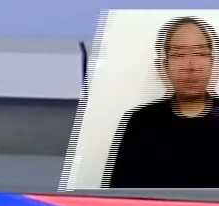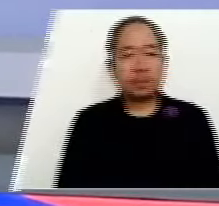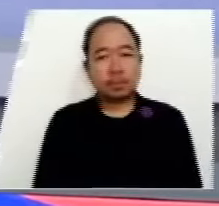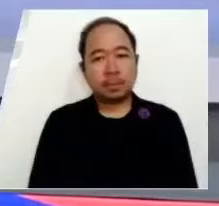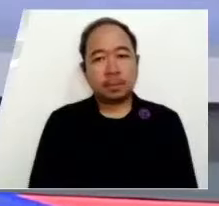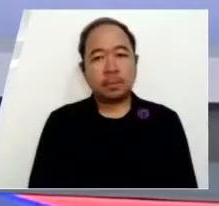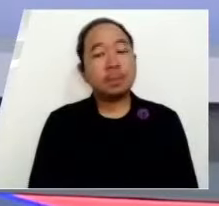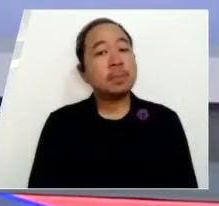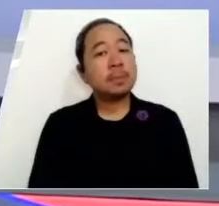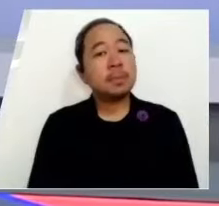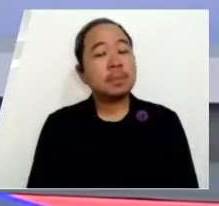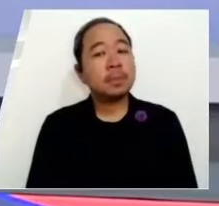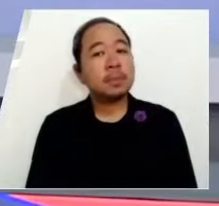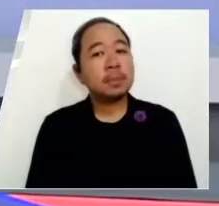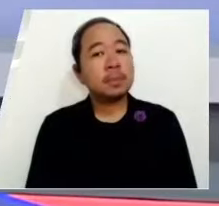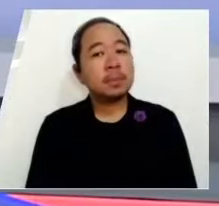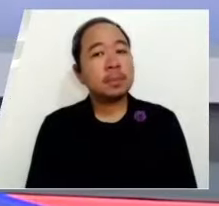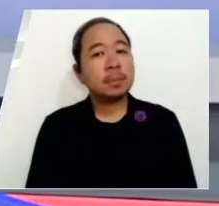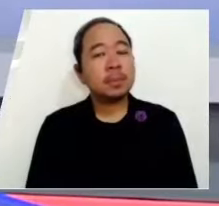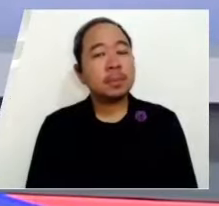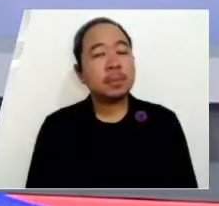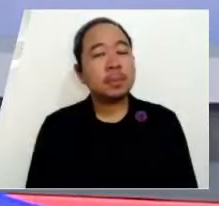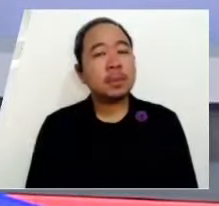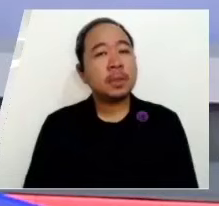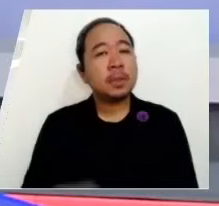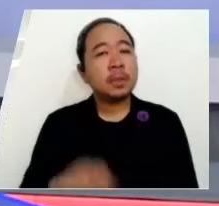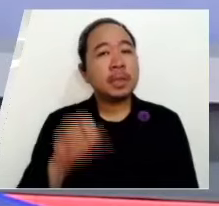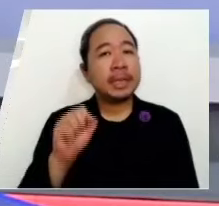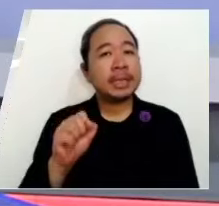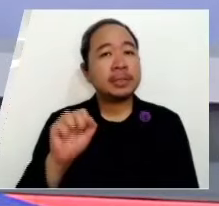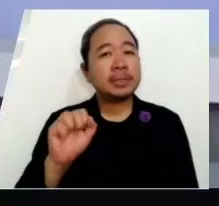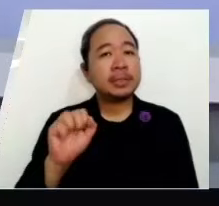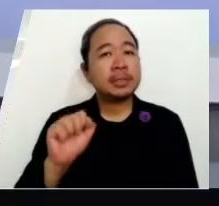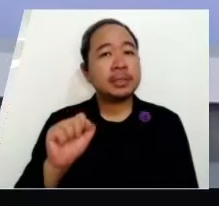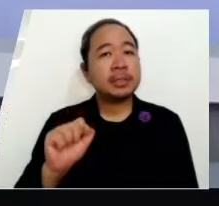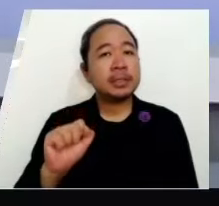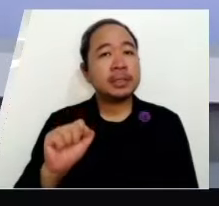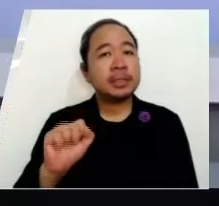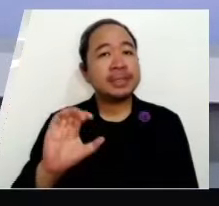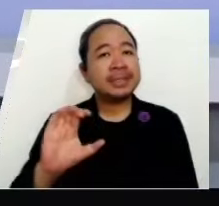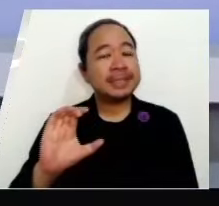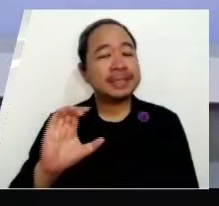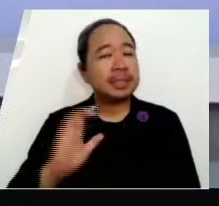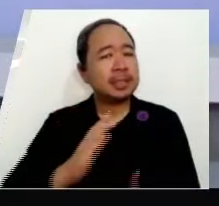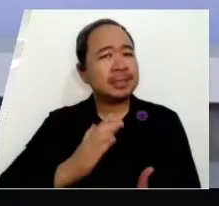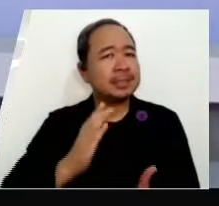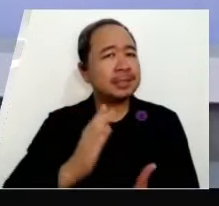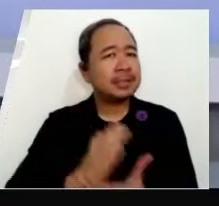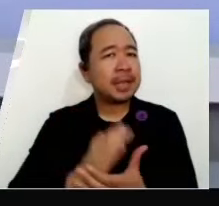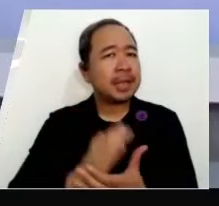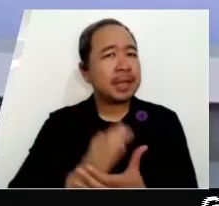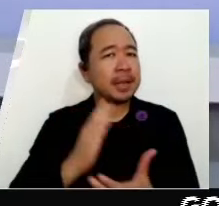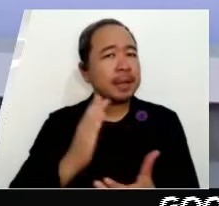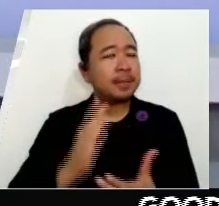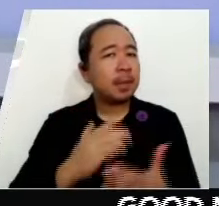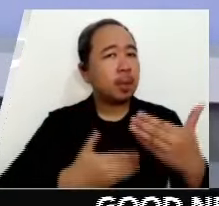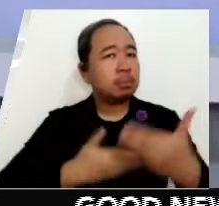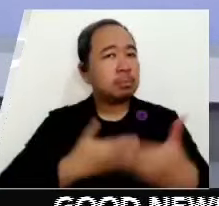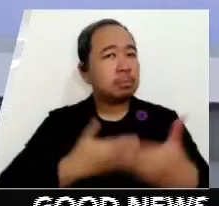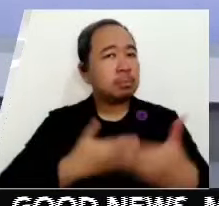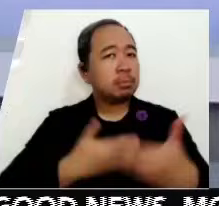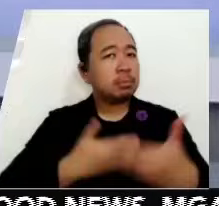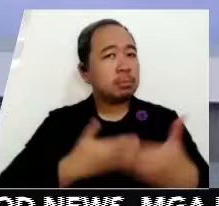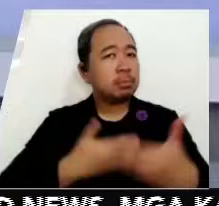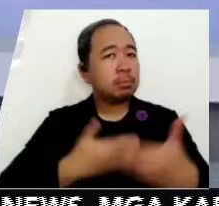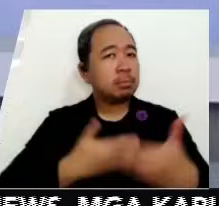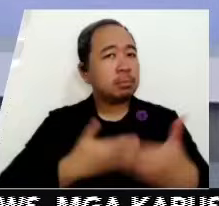Pinatigil po ng Securities and Exchange Commission ang operasyon ng isang kumpanya na imbis na pagtitinda lang ng produkto ay naging investment na raw